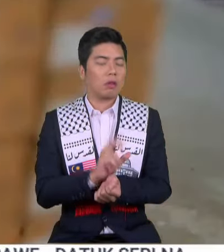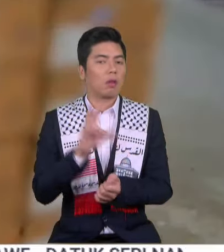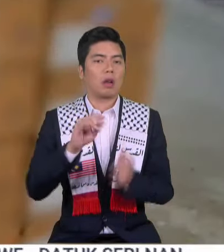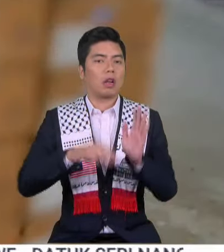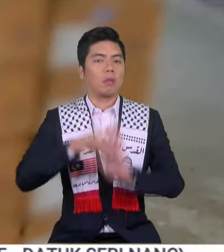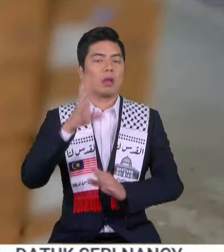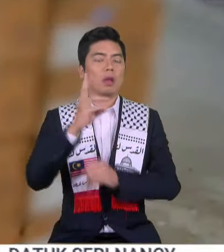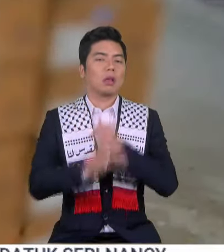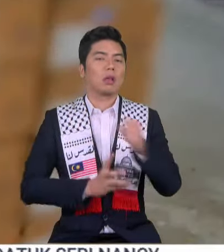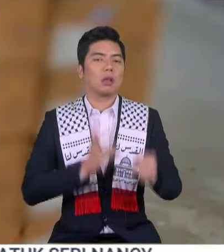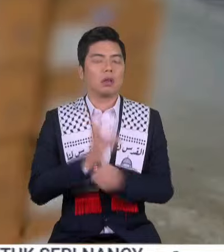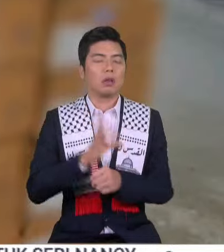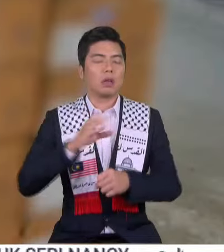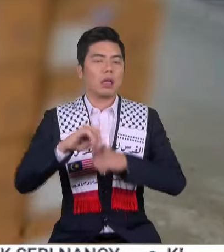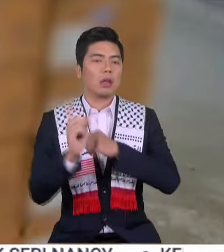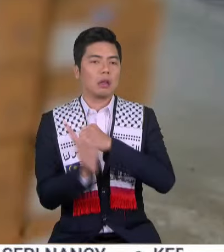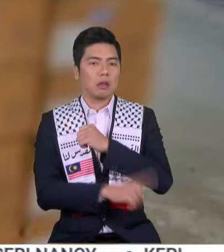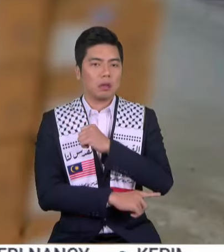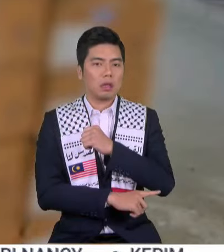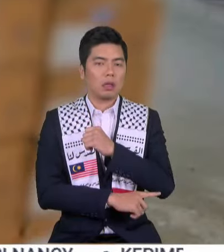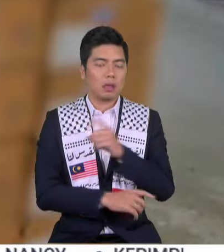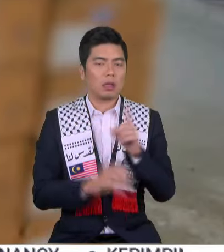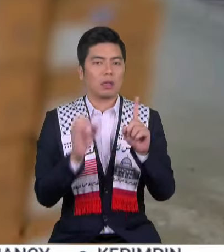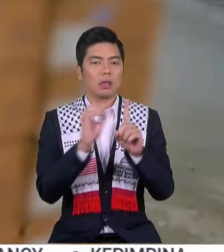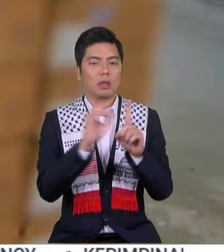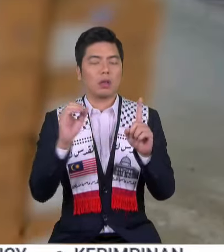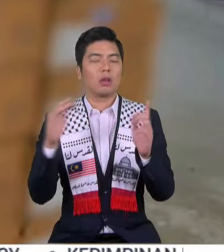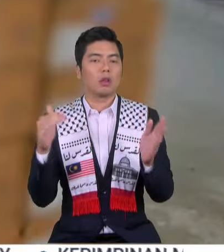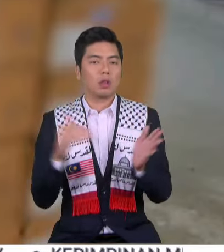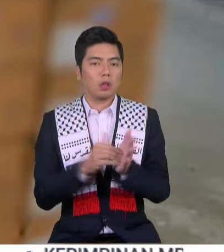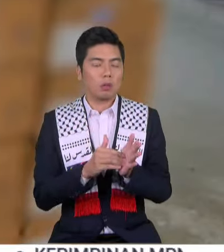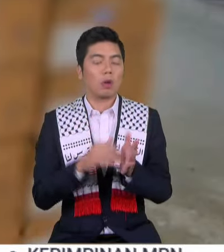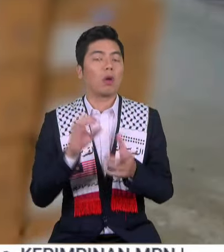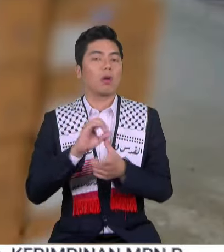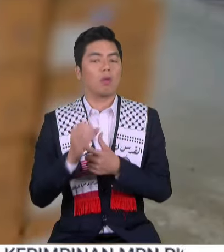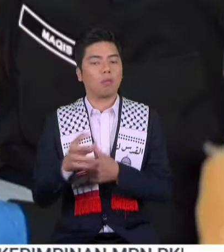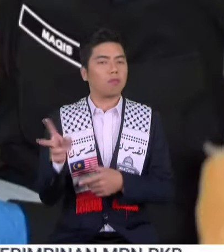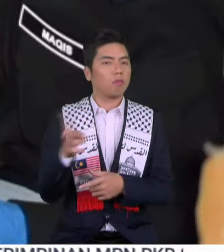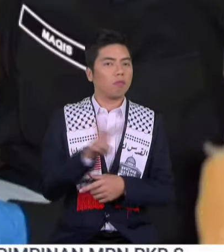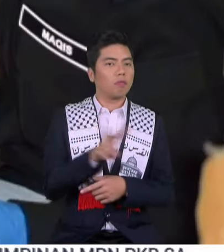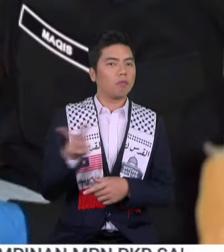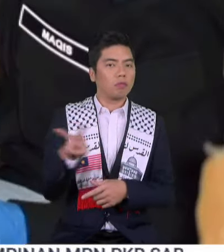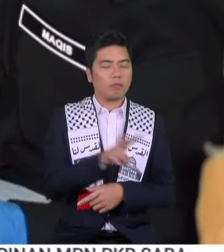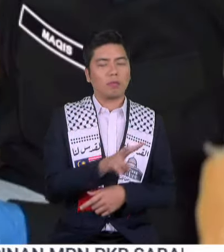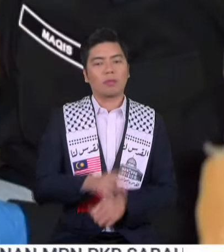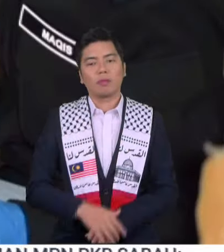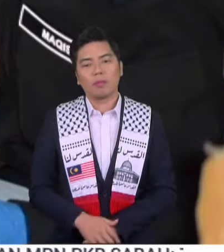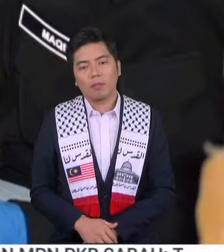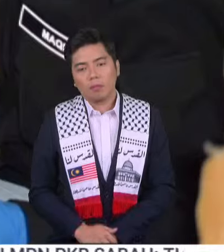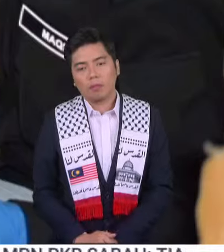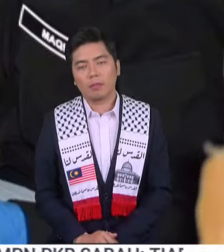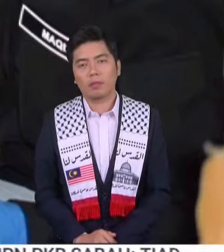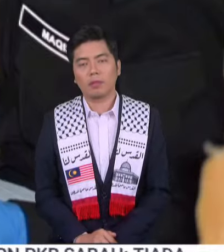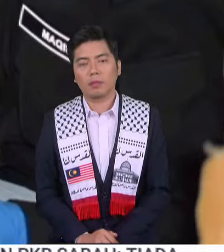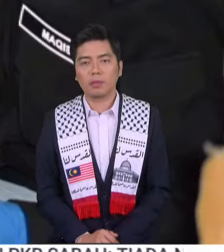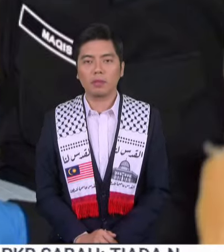tahun dan denda tidak melebihi RM100,000 atau kedua-duanya sekali.